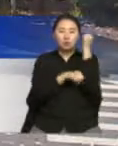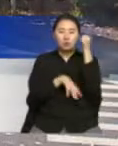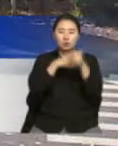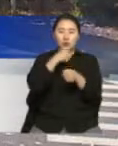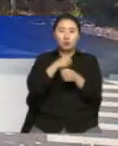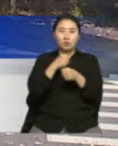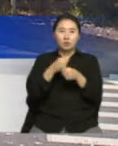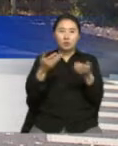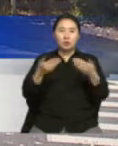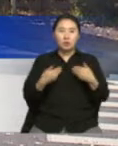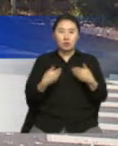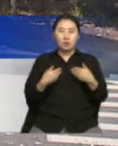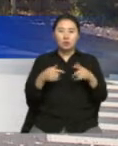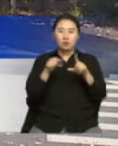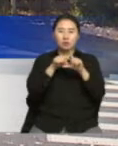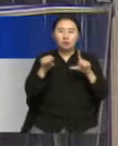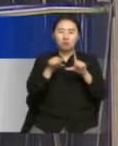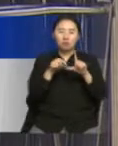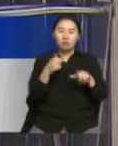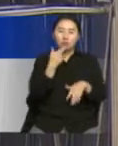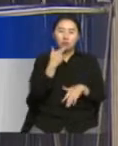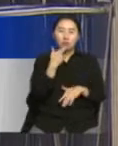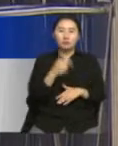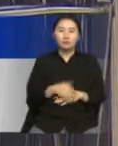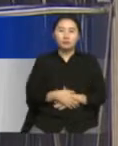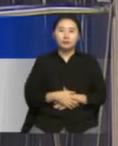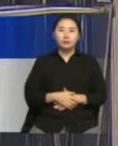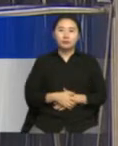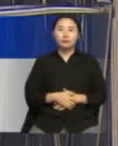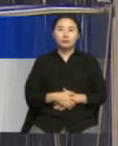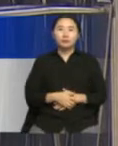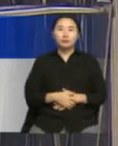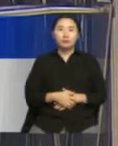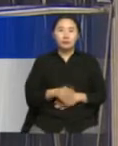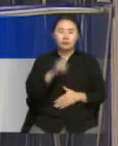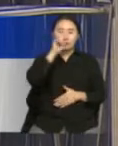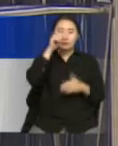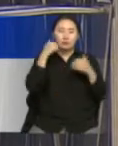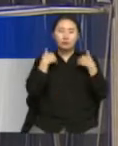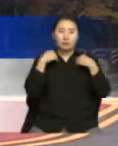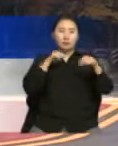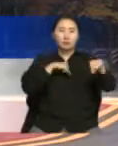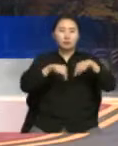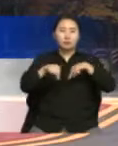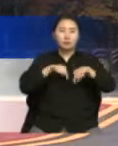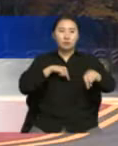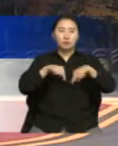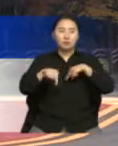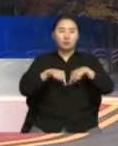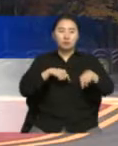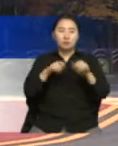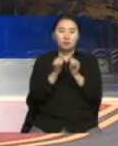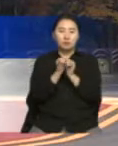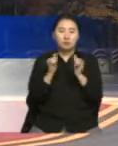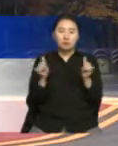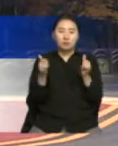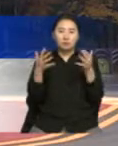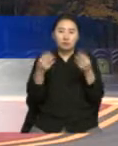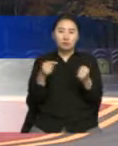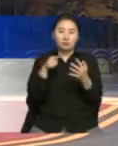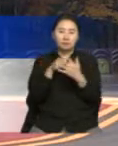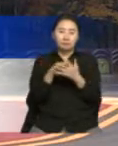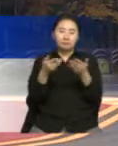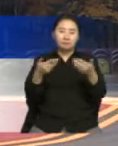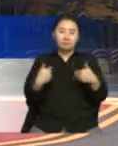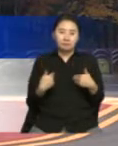되는데 지금 그런 쪽 기반은 지금 하나도 없는 상태거든요. 정부나 정치를 하시는 분들께서 많이 파악을